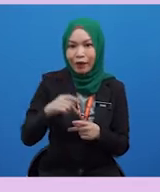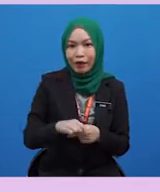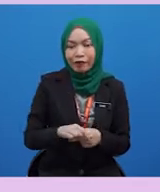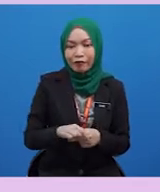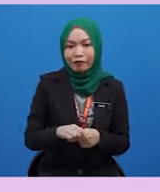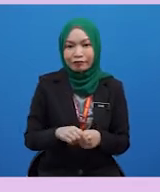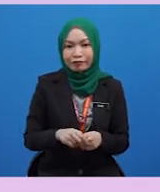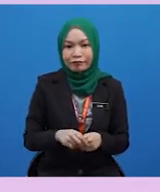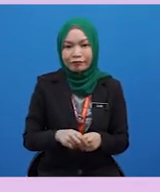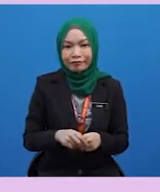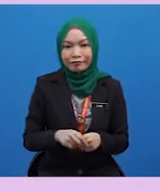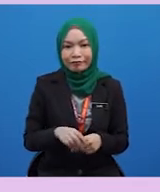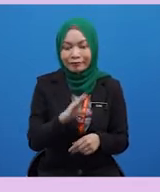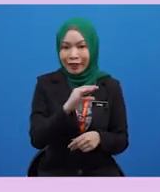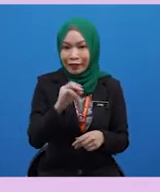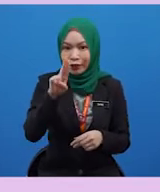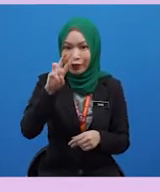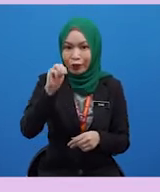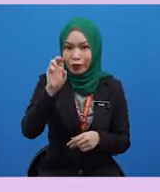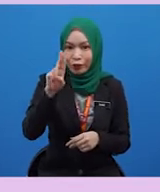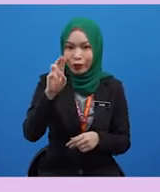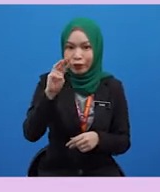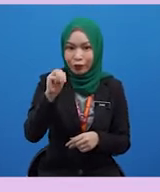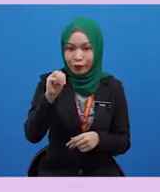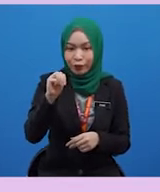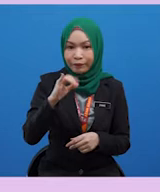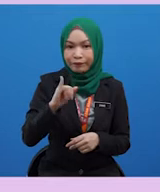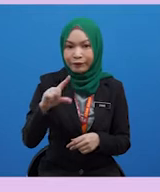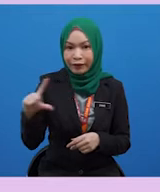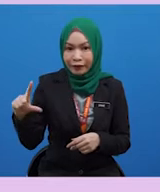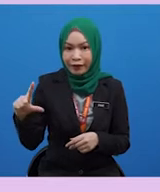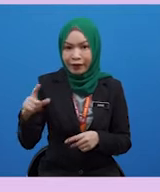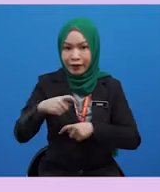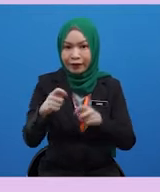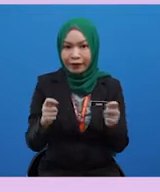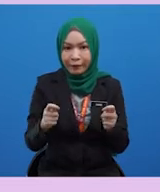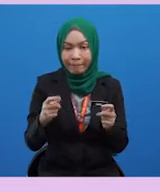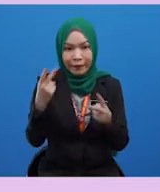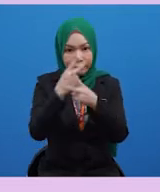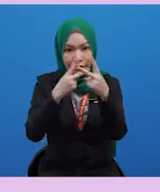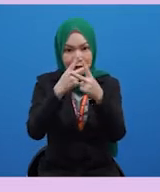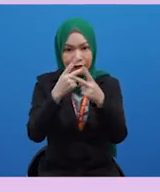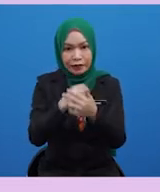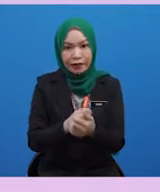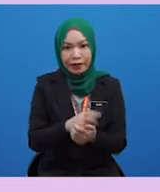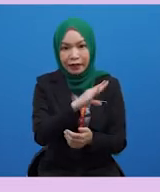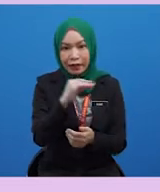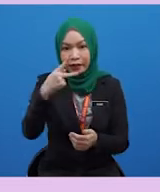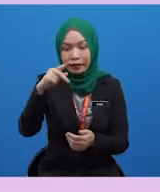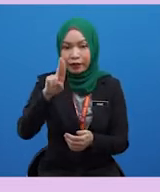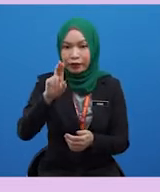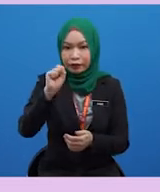Redang. Umum ialah destinasi pelancongan dan khusus ialah Pulau Langkawi, Pulau Tioman dan